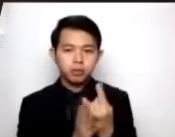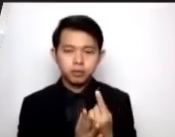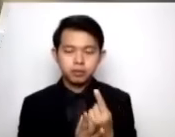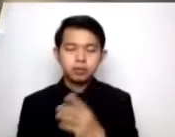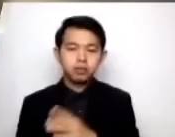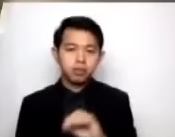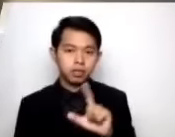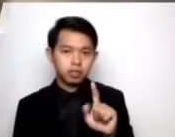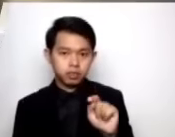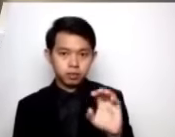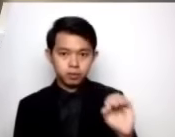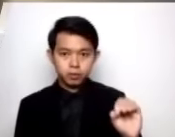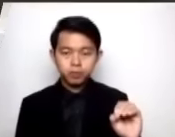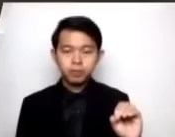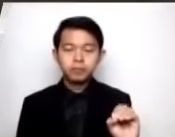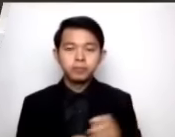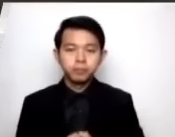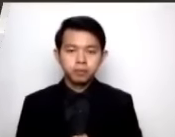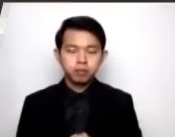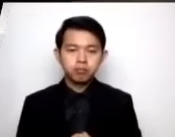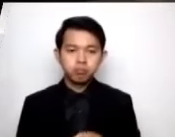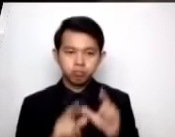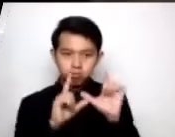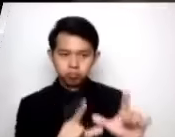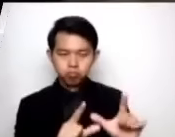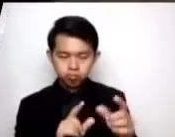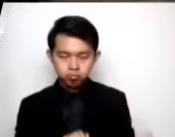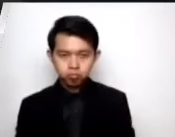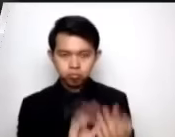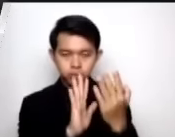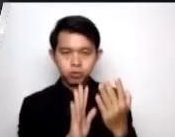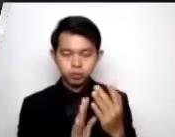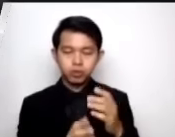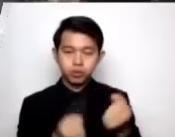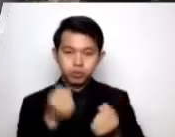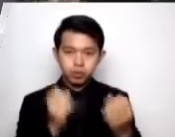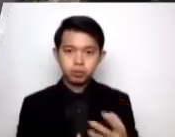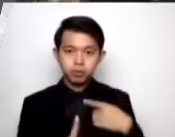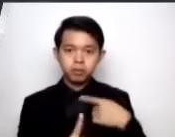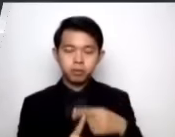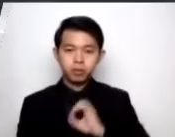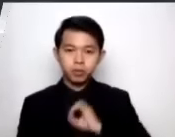sa driver at may-ari ng truck para pagpaliwanagin sa nangyari.